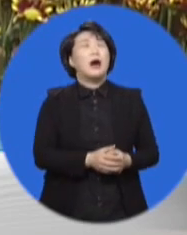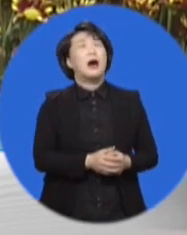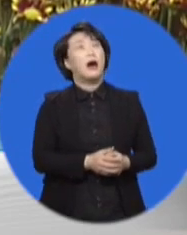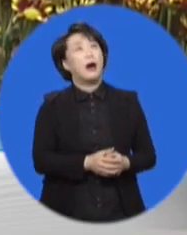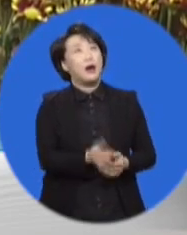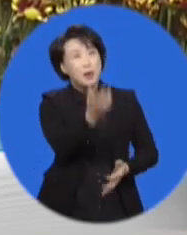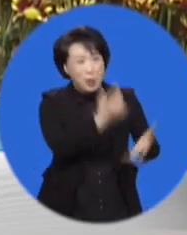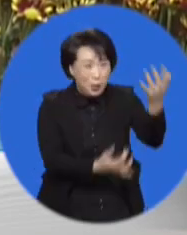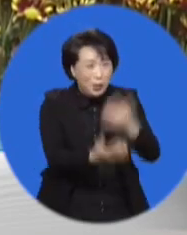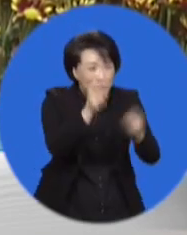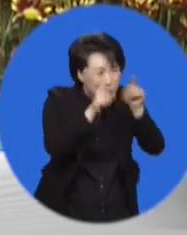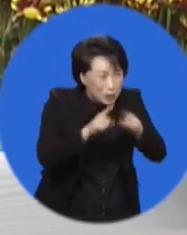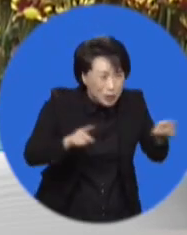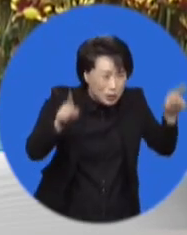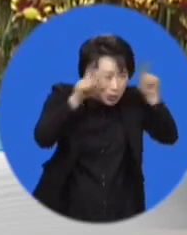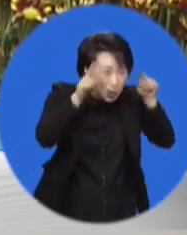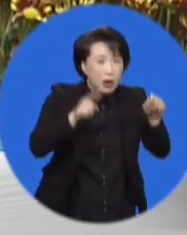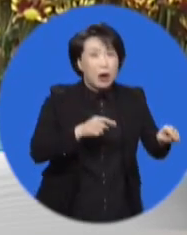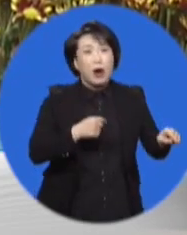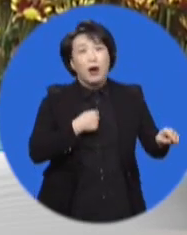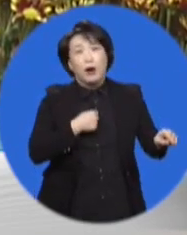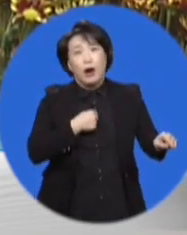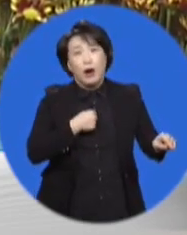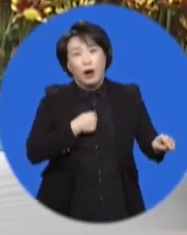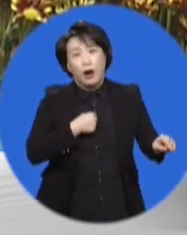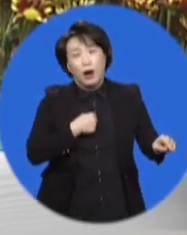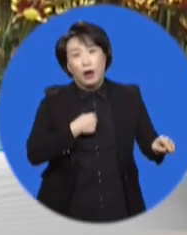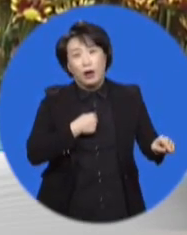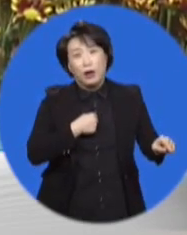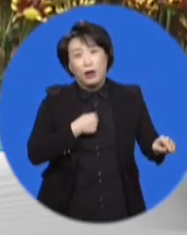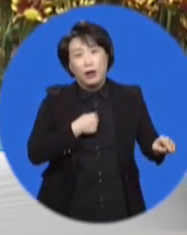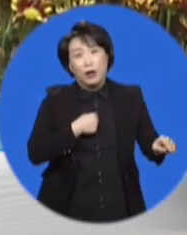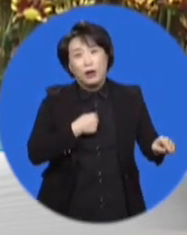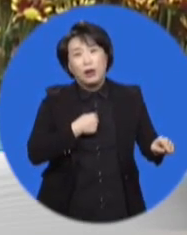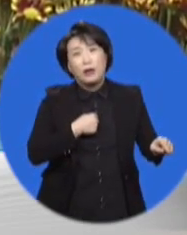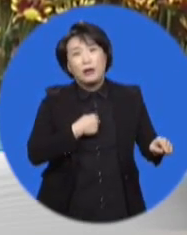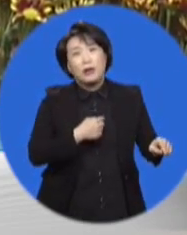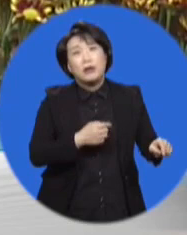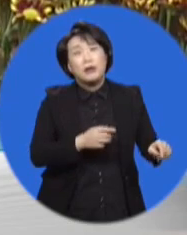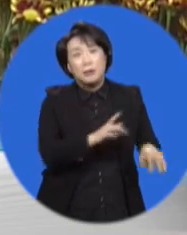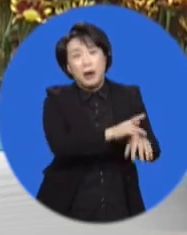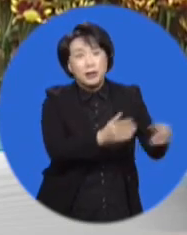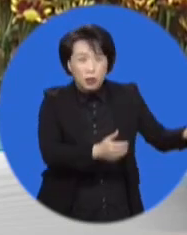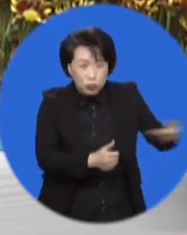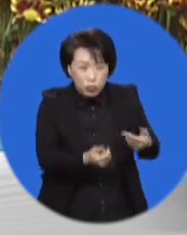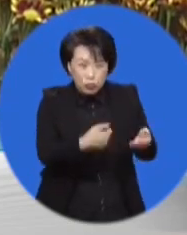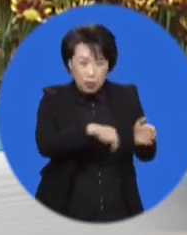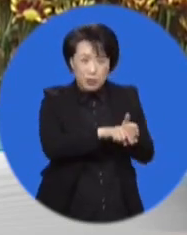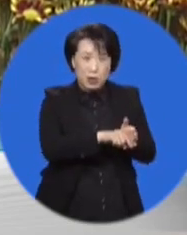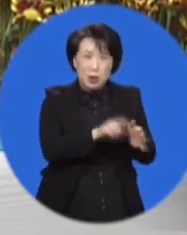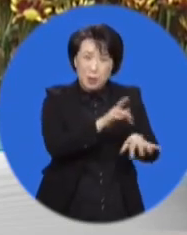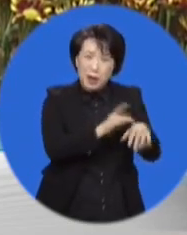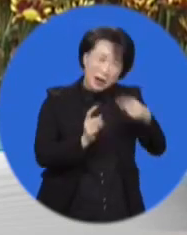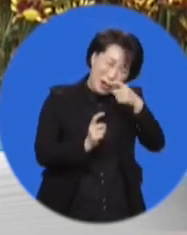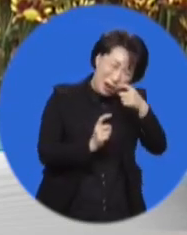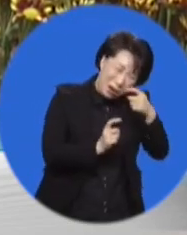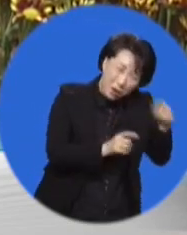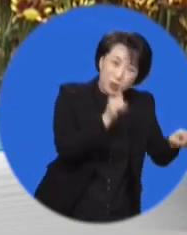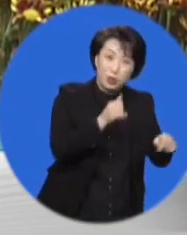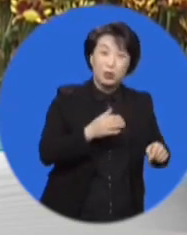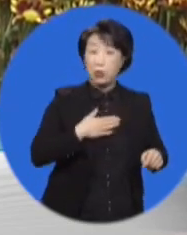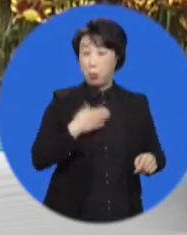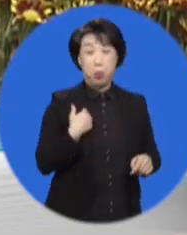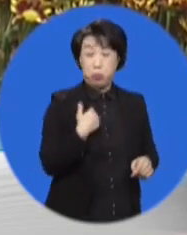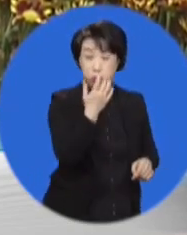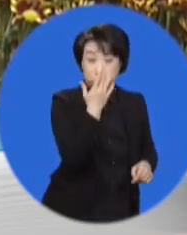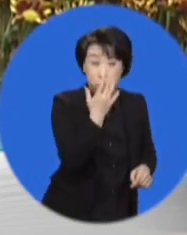불타는 지옥을 정말로 우리에게 선사하기 위해서 그렇게 우리도